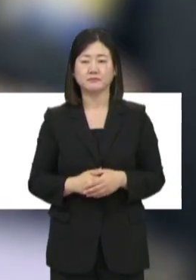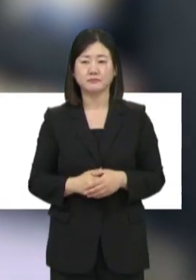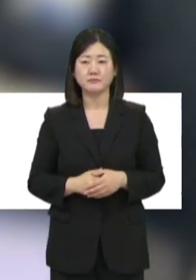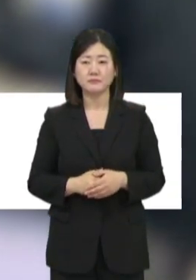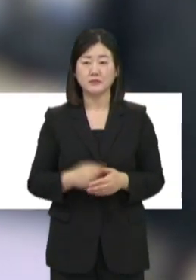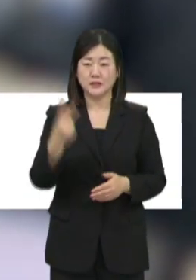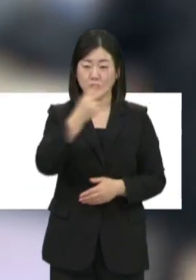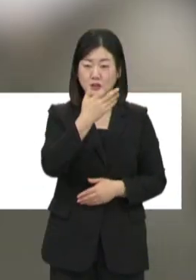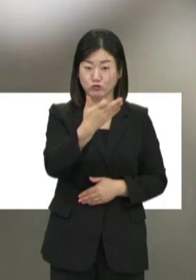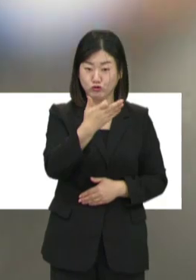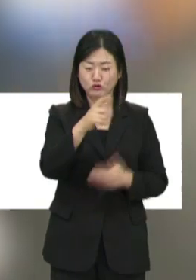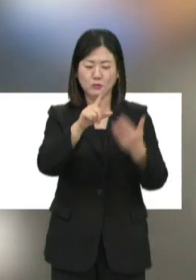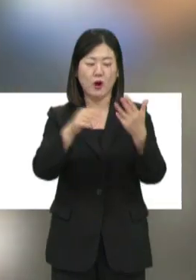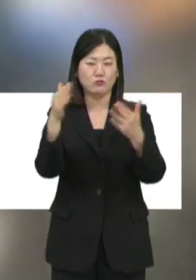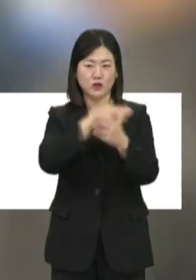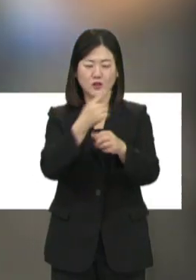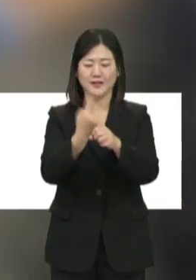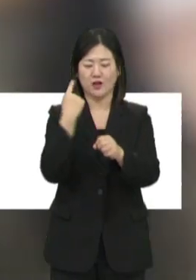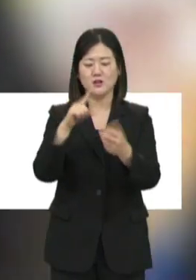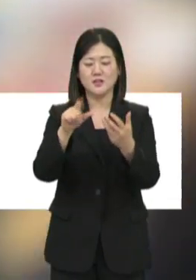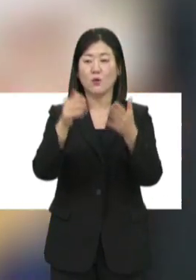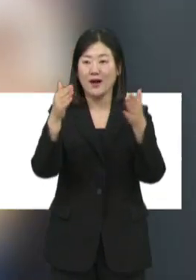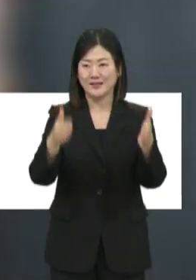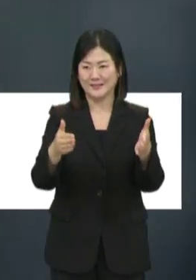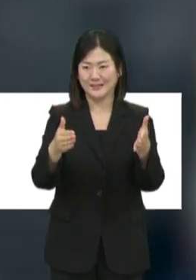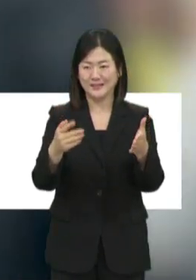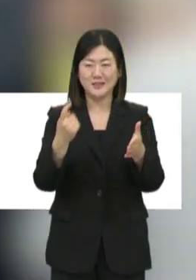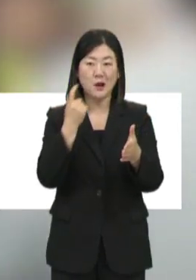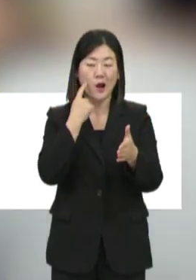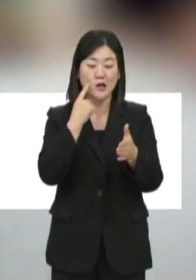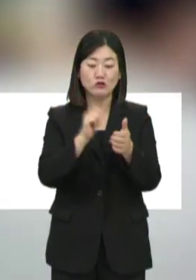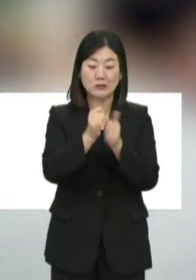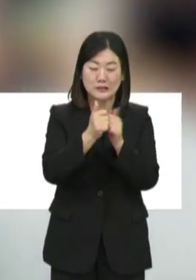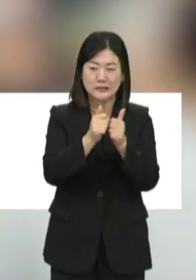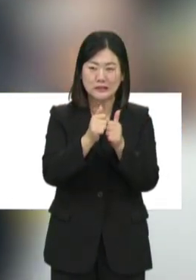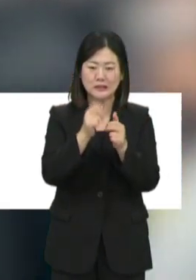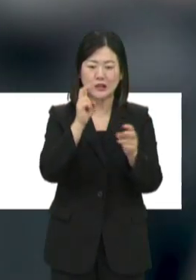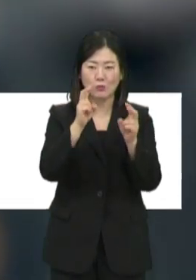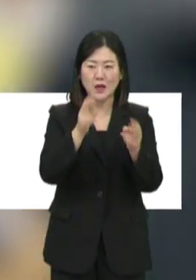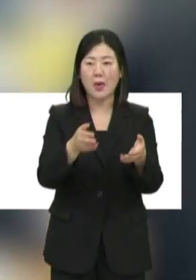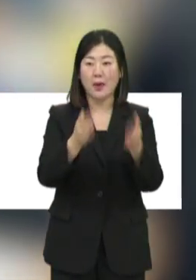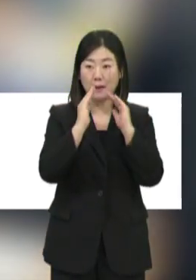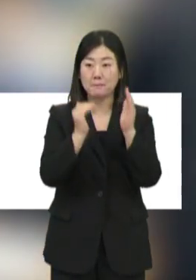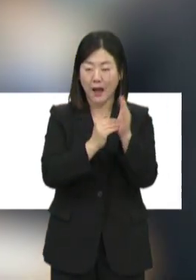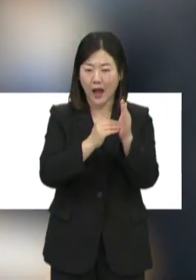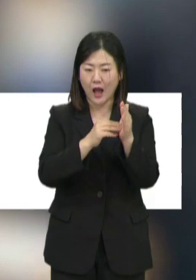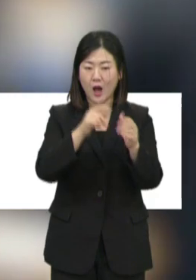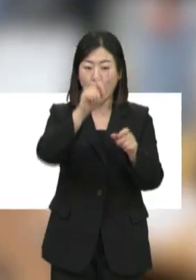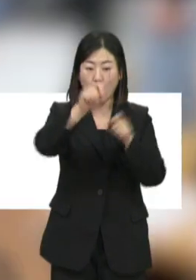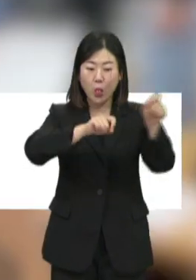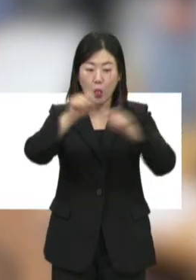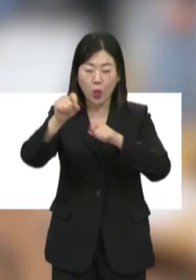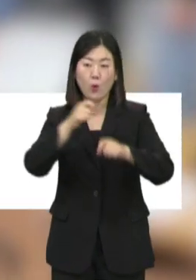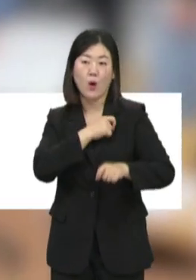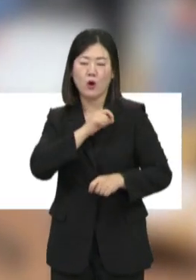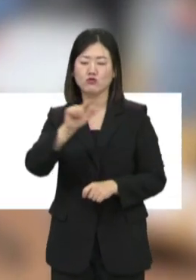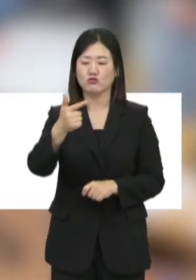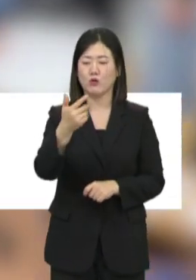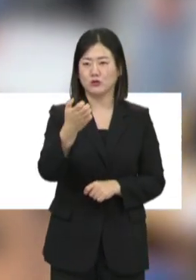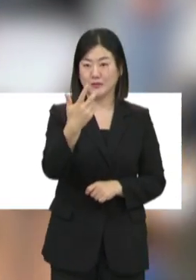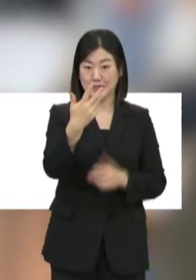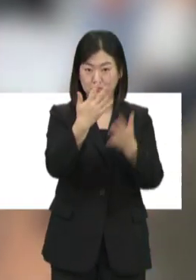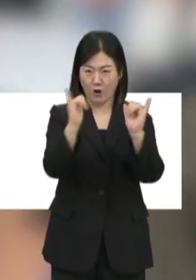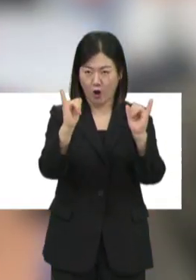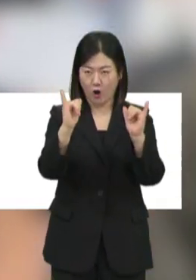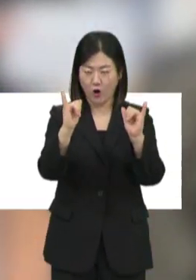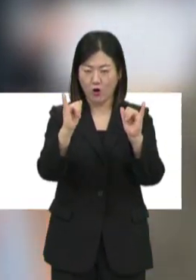이들은 2019년 8월부터 지난 4월까지 가짜 주식투자 업체를 설립한 뒤 불특정 다수로 모집한 회원 600 아흔